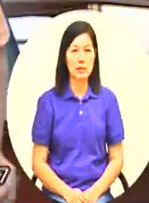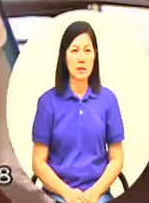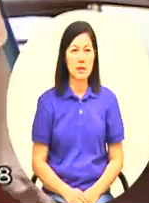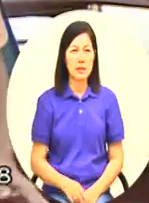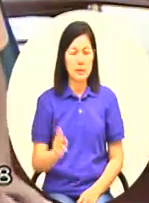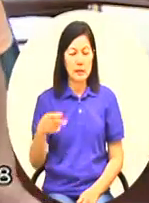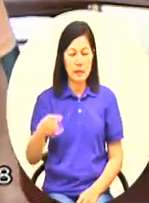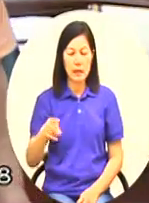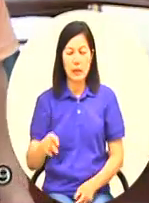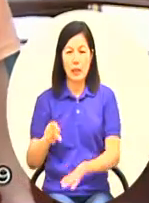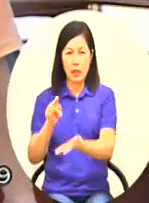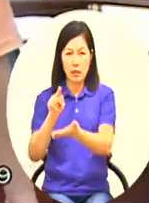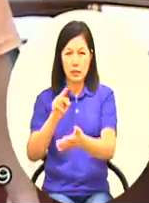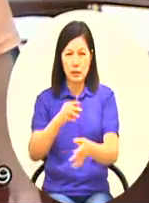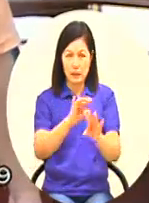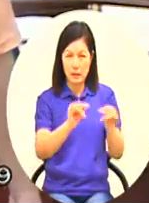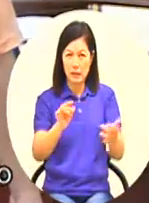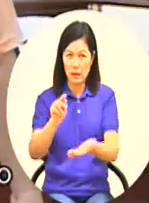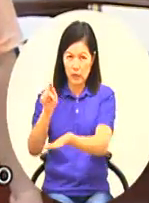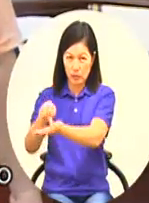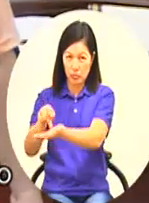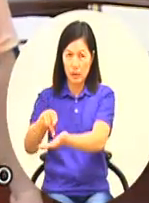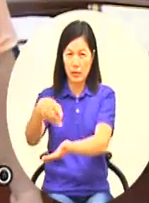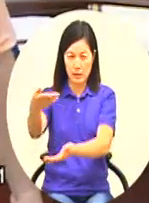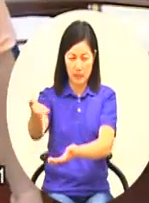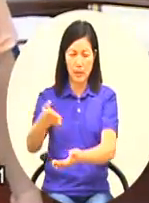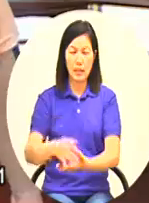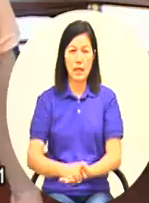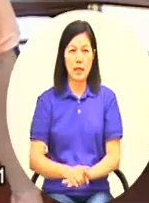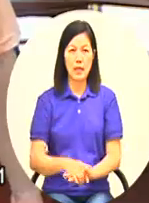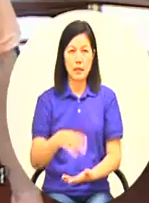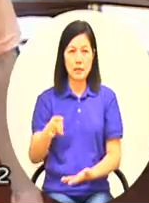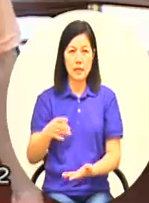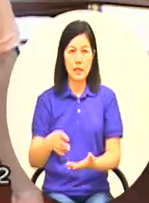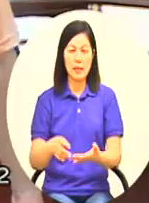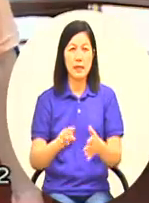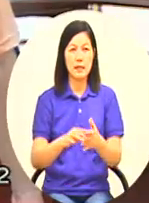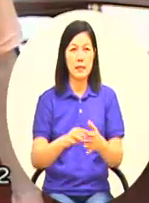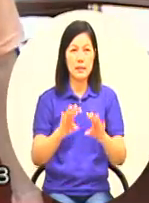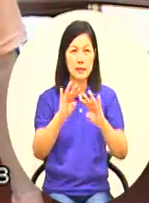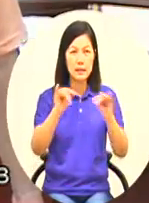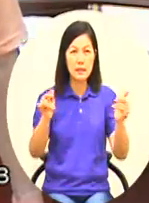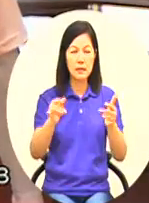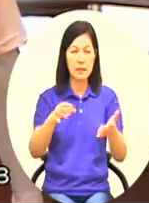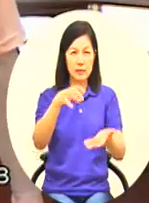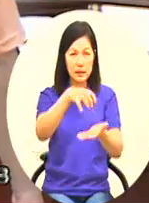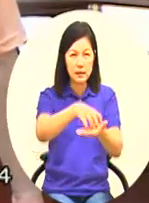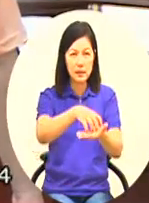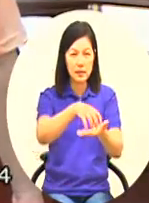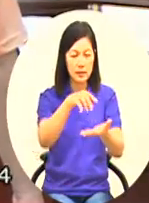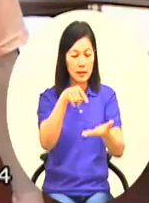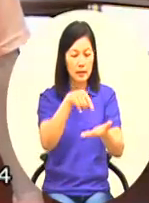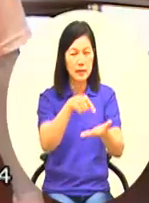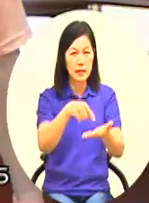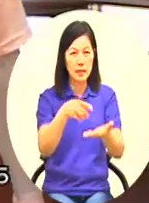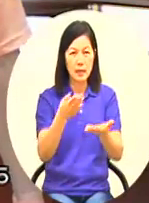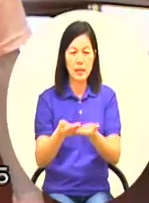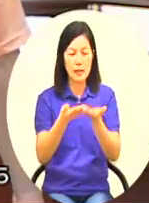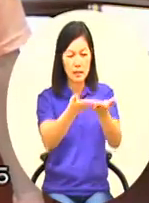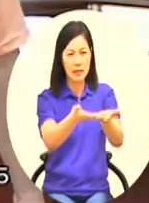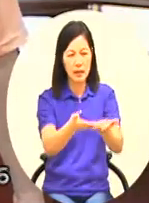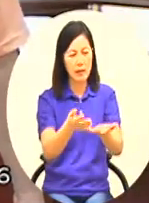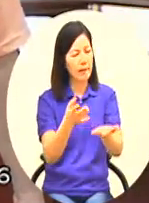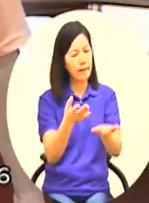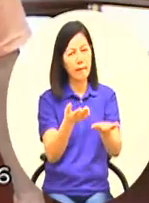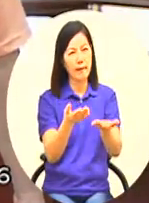摕什么？迄个什么一个成本啊，土地等于成本啊，对不对？佫摕一寡这物件，对不对？好是摕袂出来，